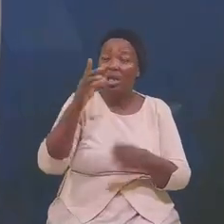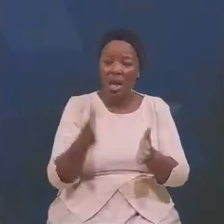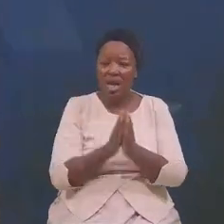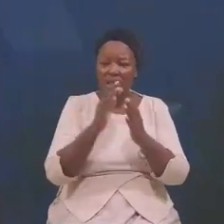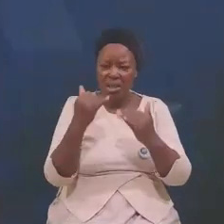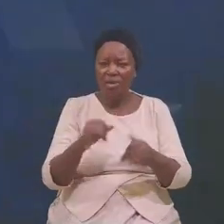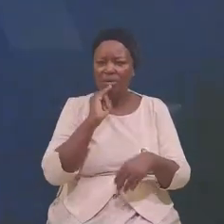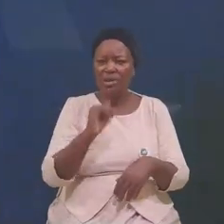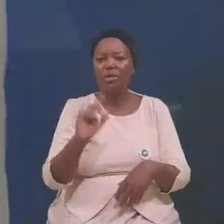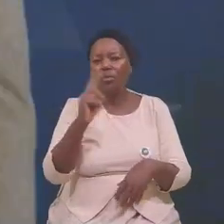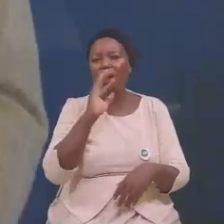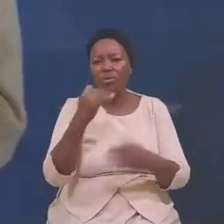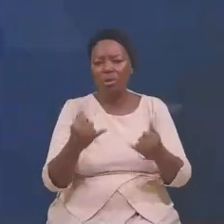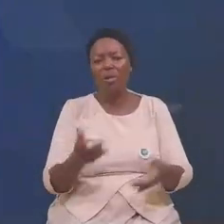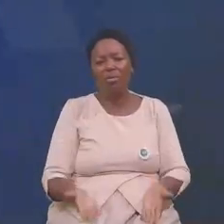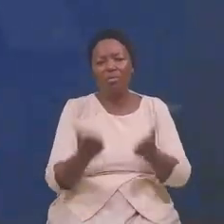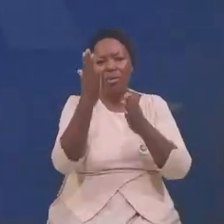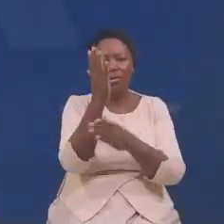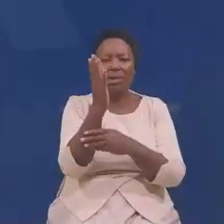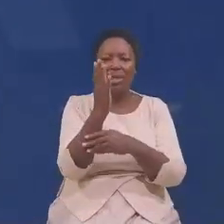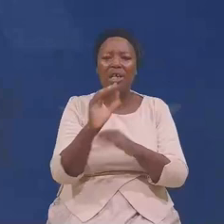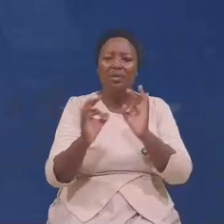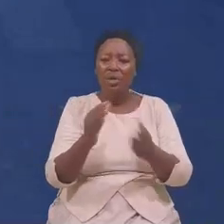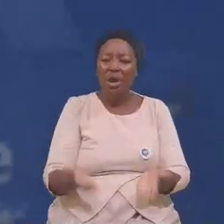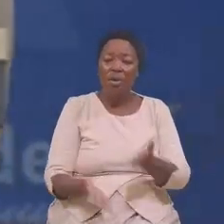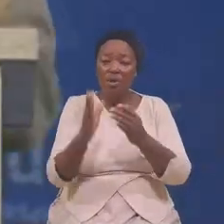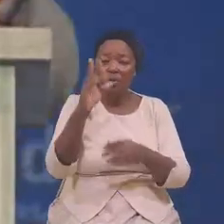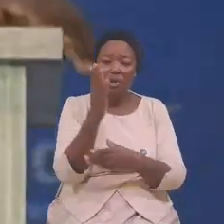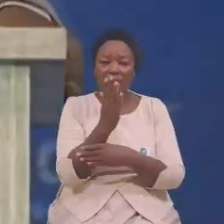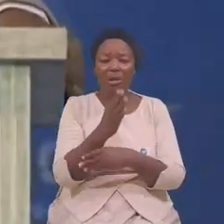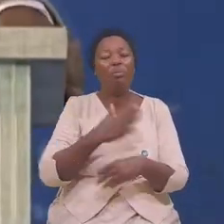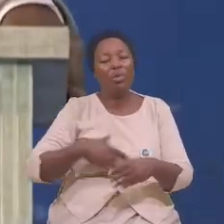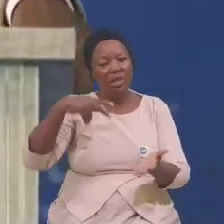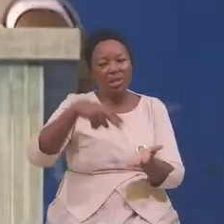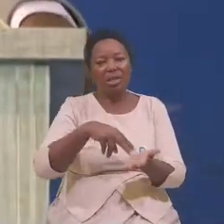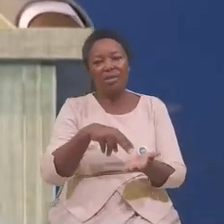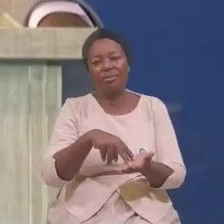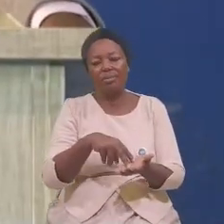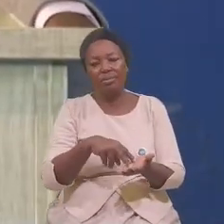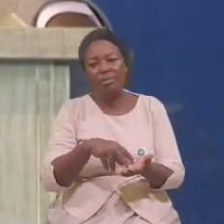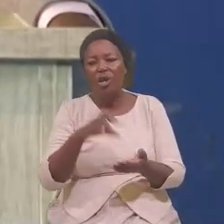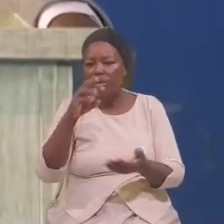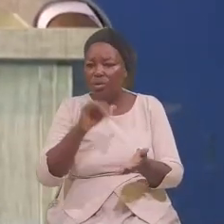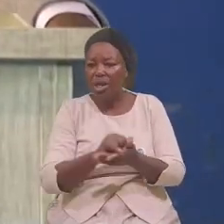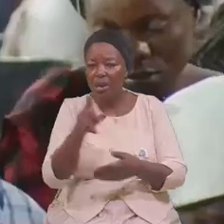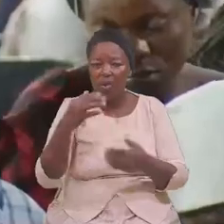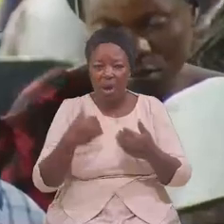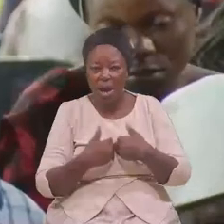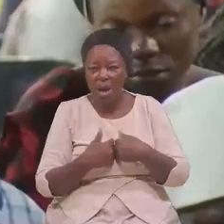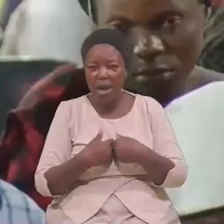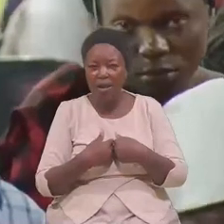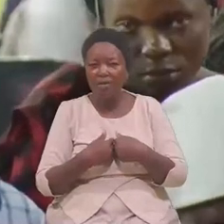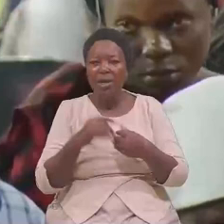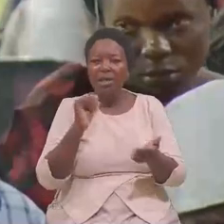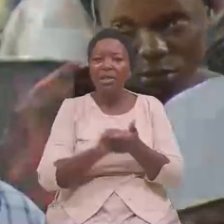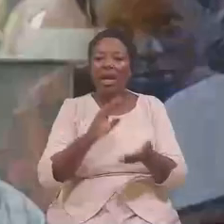simplement ta main. Si tu lèves ta main, mets-toi debout pour que tu puisses avoir ce pardon.